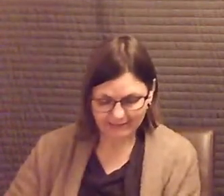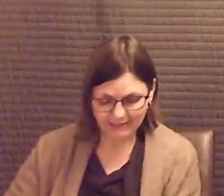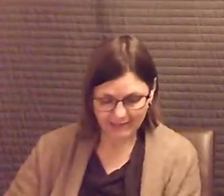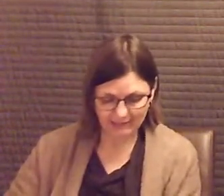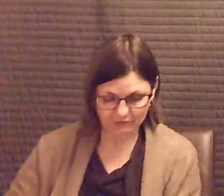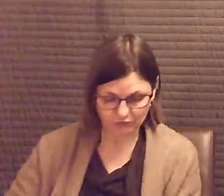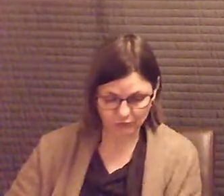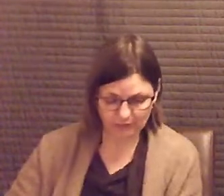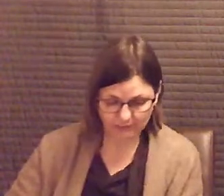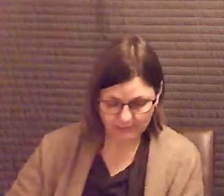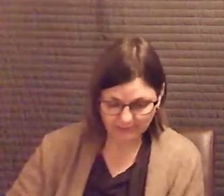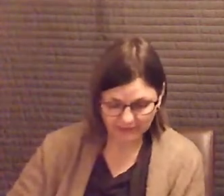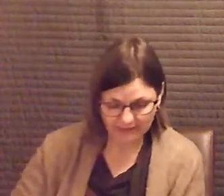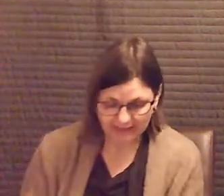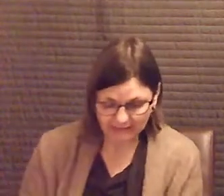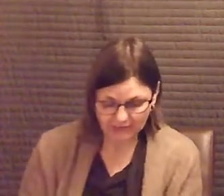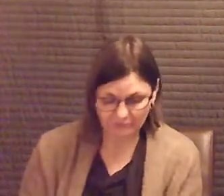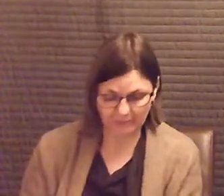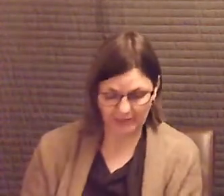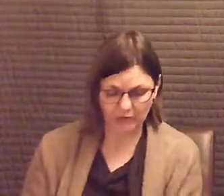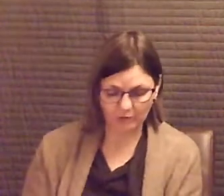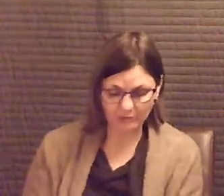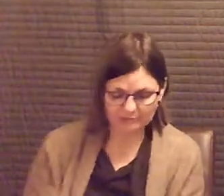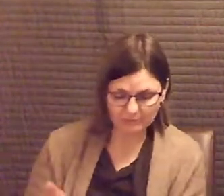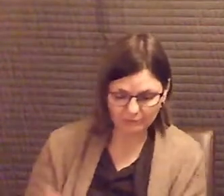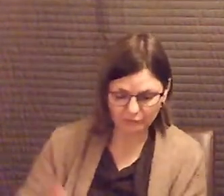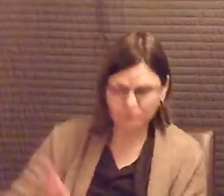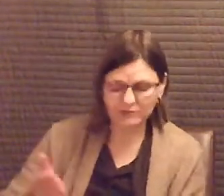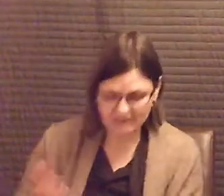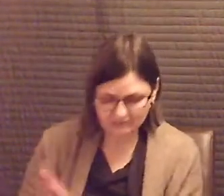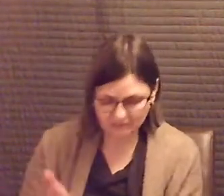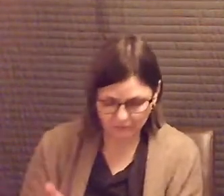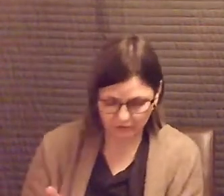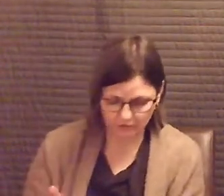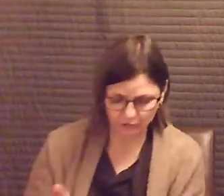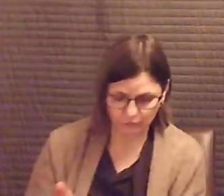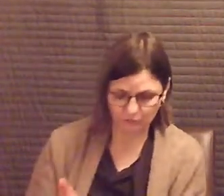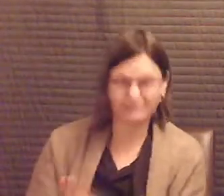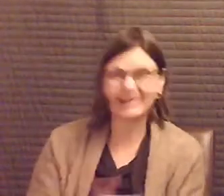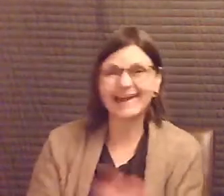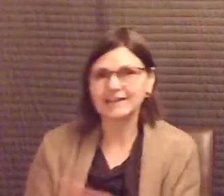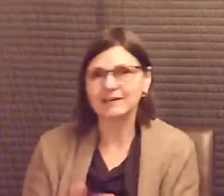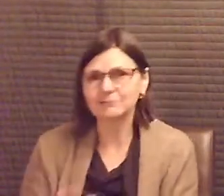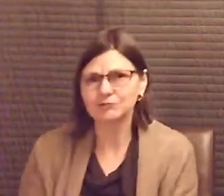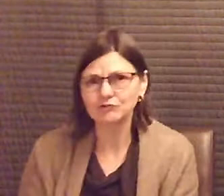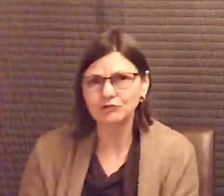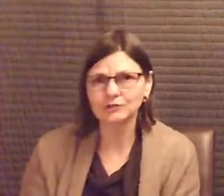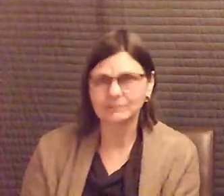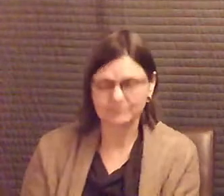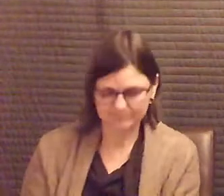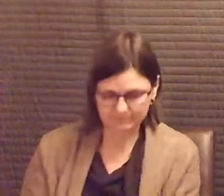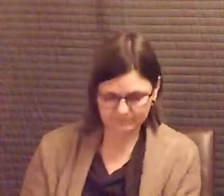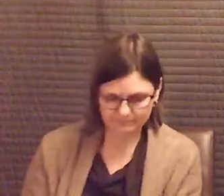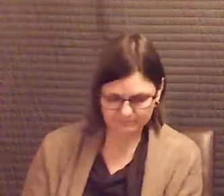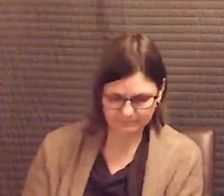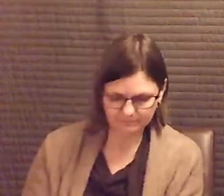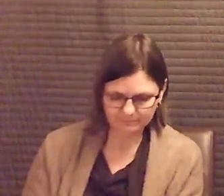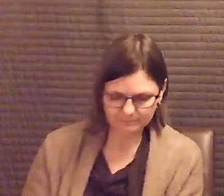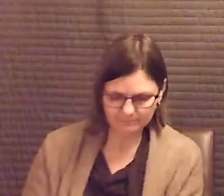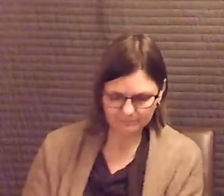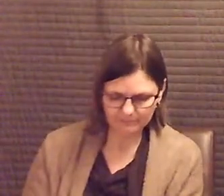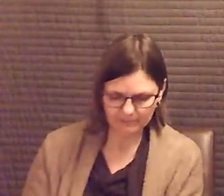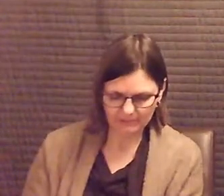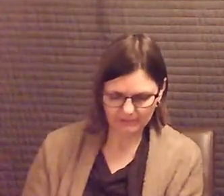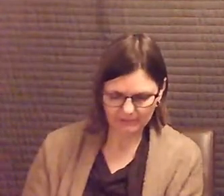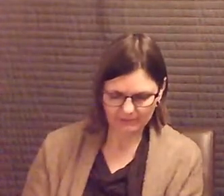elke dag zolang men van een hele kan spreken opdat niemand we nu verhangt zal worden door de verleiding van de zonde voor miljard